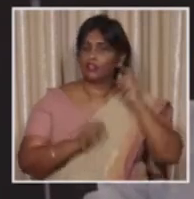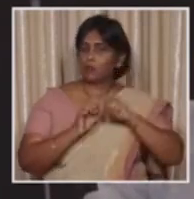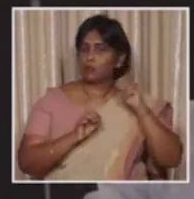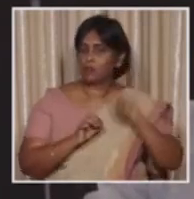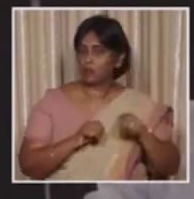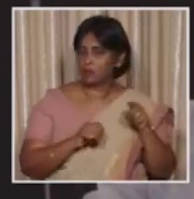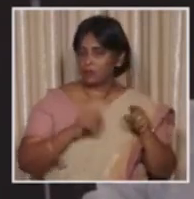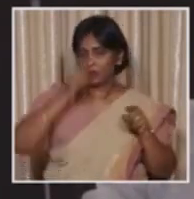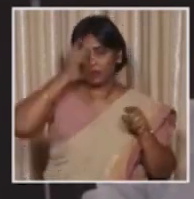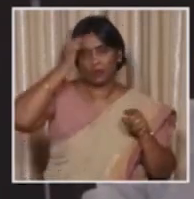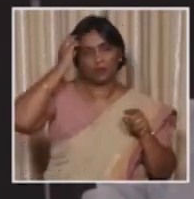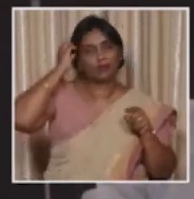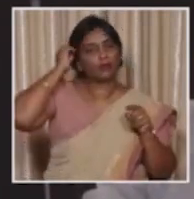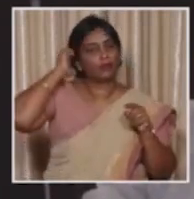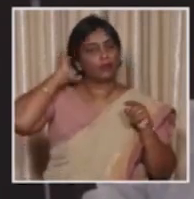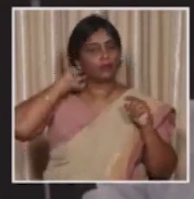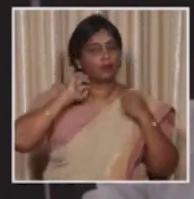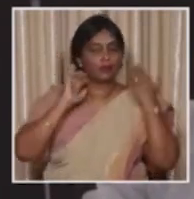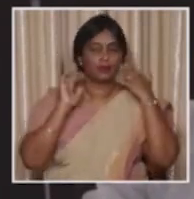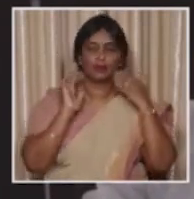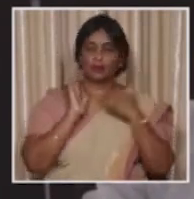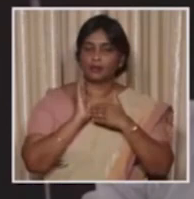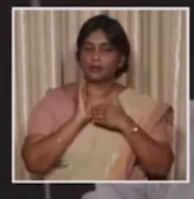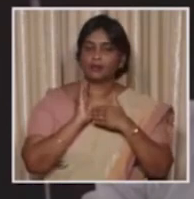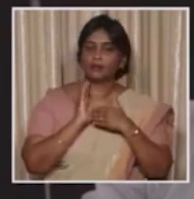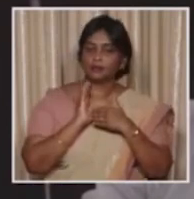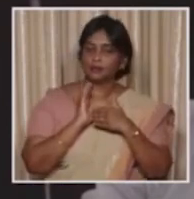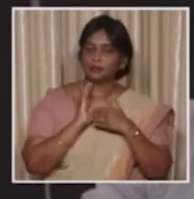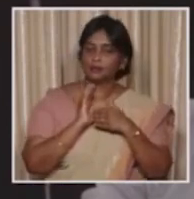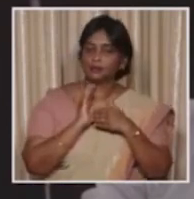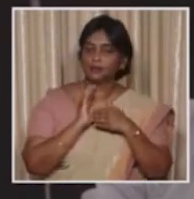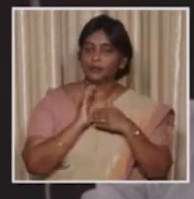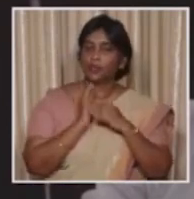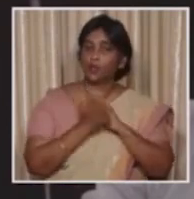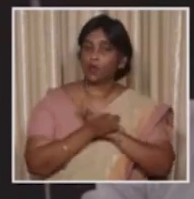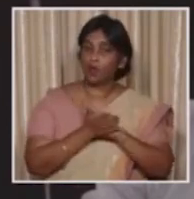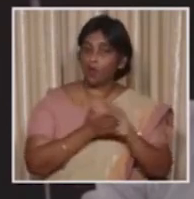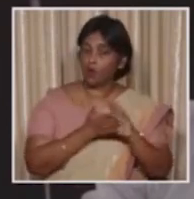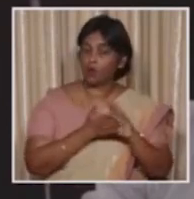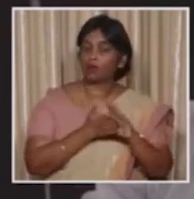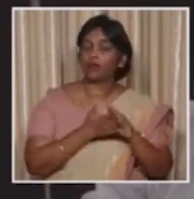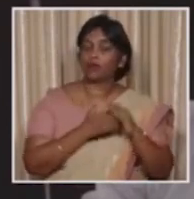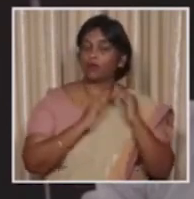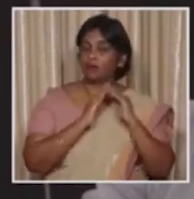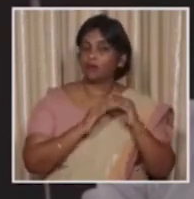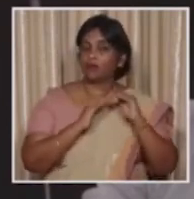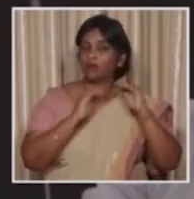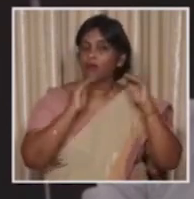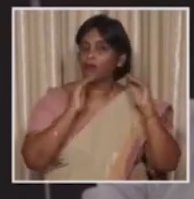இண்டஸ்ட்ரீஸுக்கு குறைவாகவும், ஹோட்டல் ரேட்ஸுக்கு குறைவாகவும், ஆனால் அதே நேரம் அக்ரிகல்ச்சர் ரேட்டை